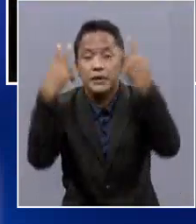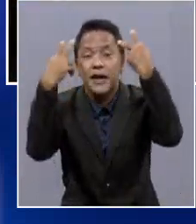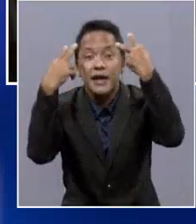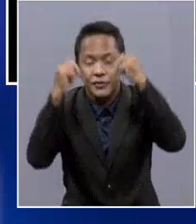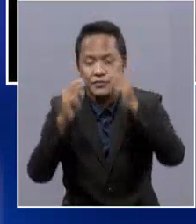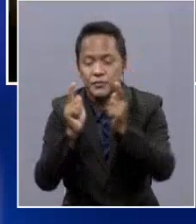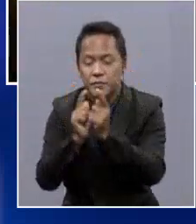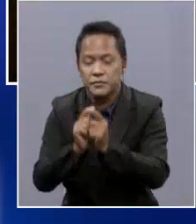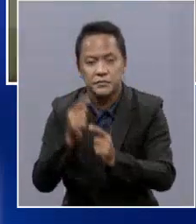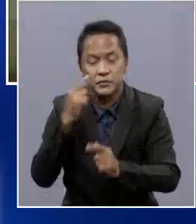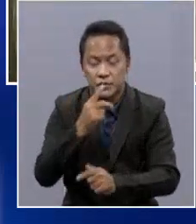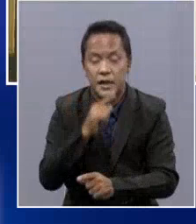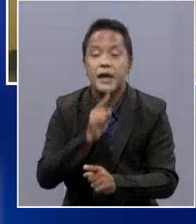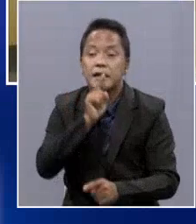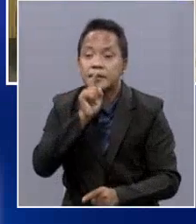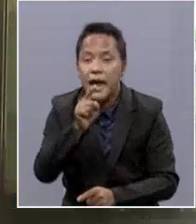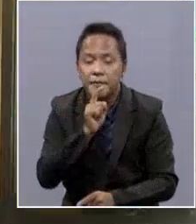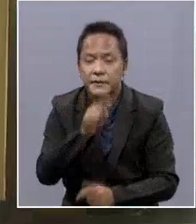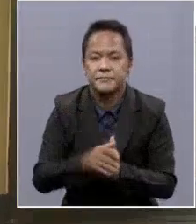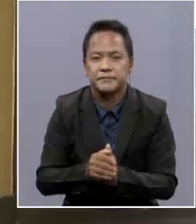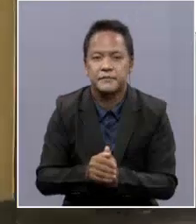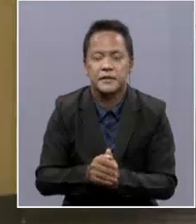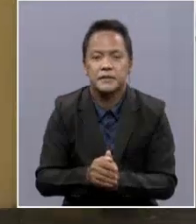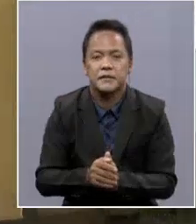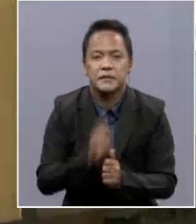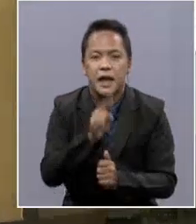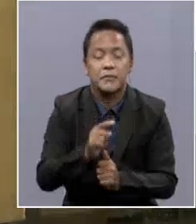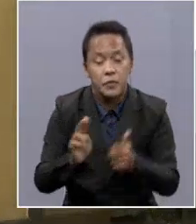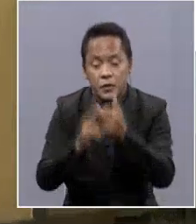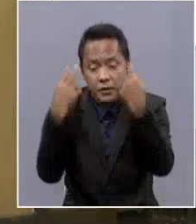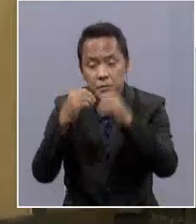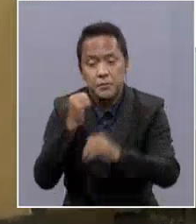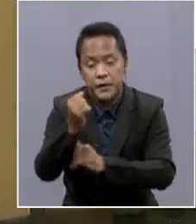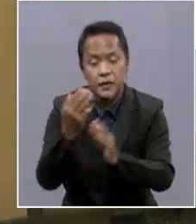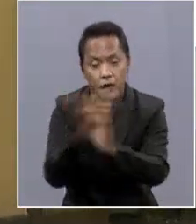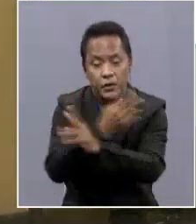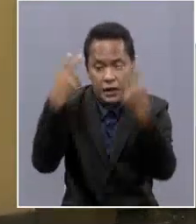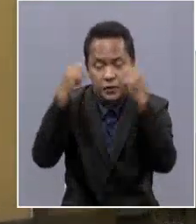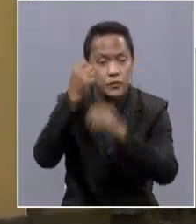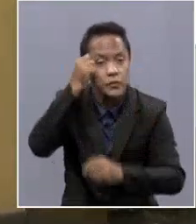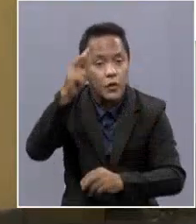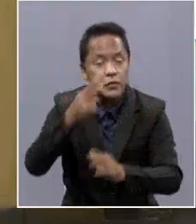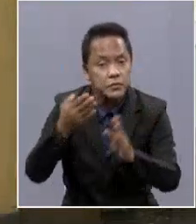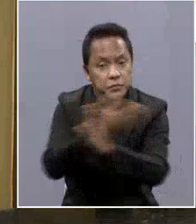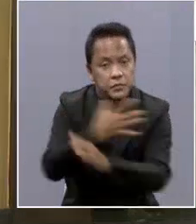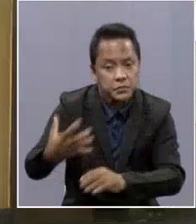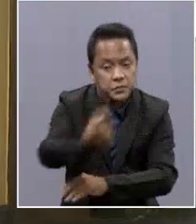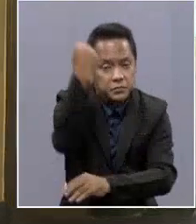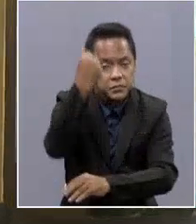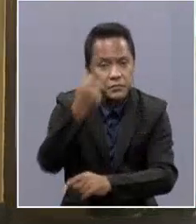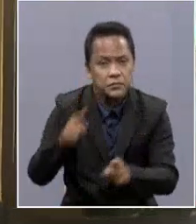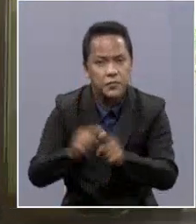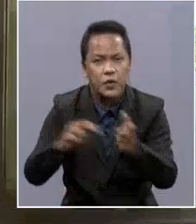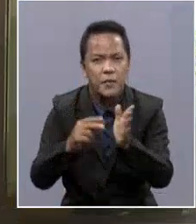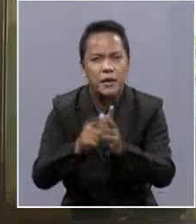ประวิตรวงษ์สุวรรณก็เลยไม่พลาดที่จะถามคำถามนี้นะคะว่าบิ๊กป้อมไปลงพื้นที่ก่อนนายก 2วันน่ะปาดหน้าไหมแล้วอีก